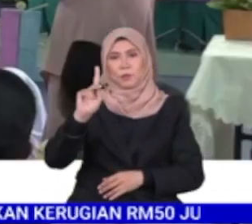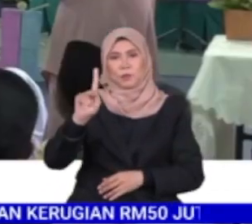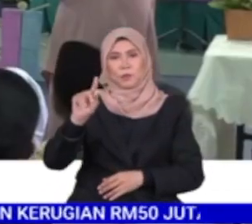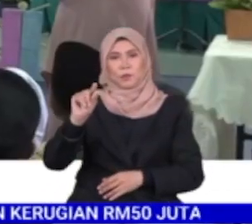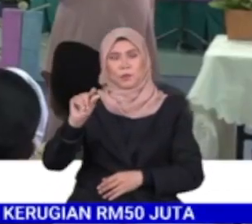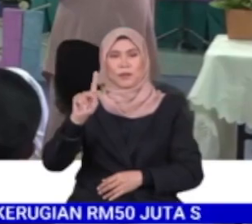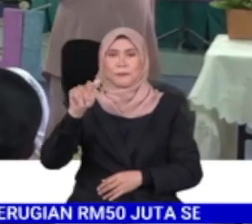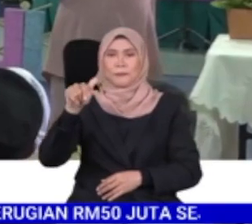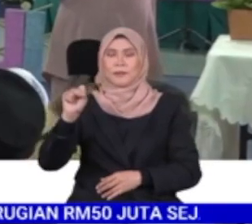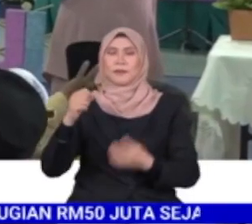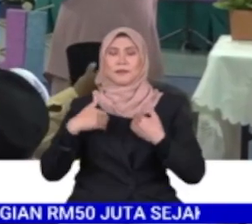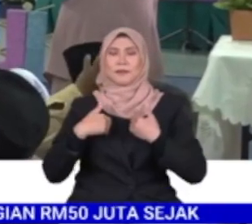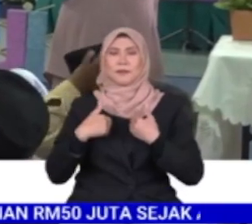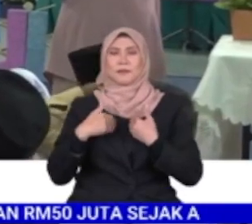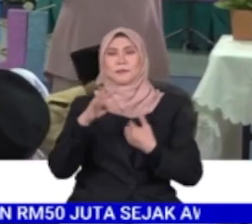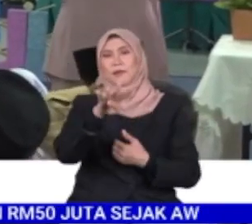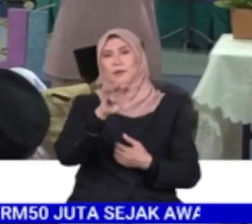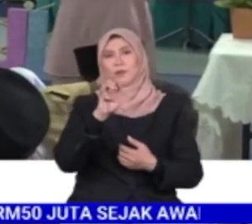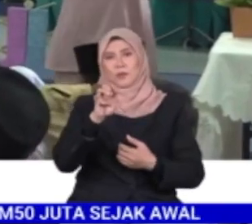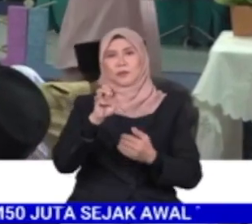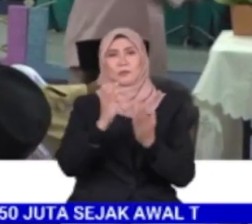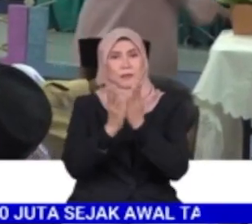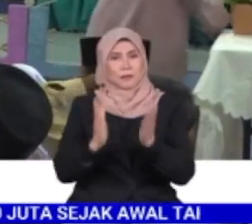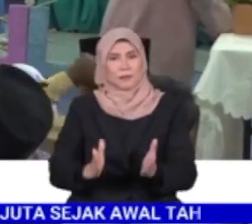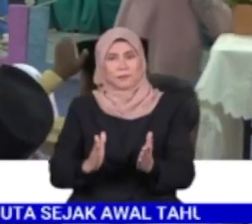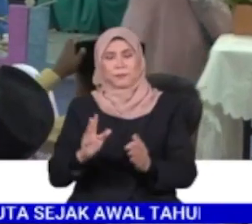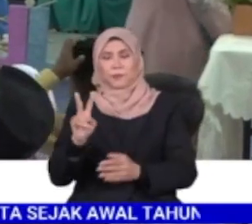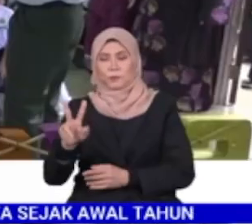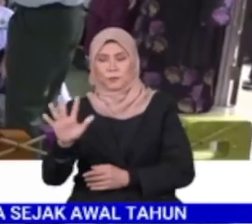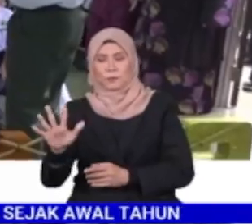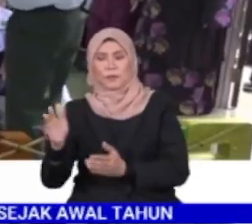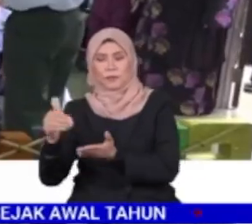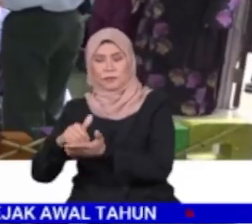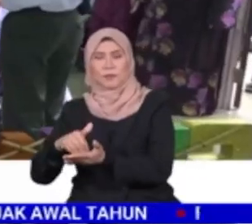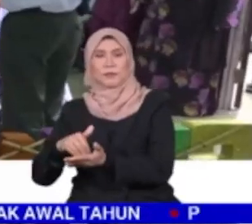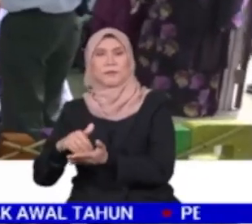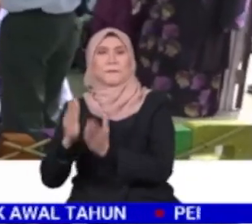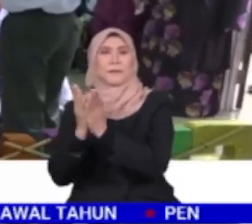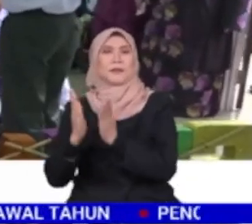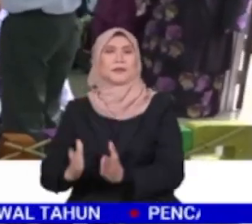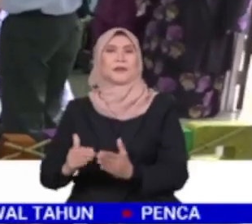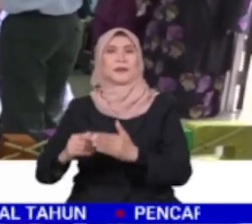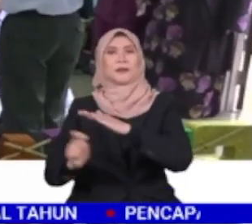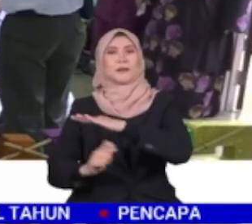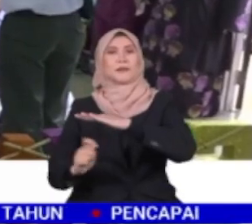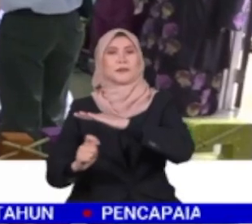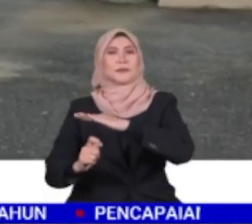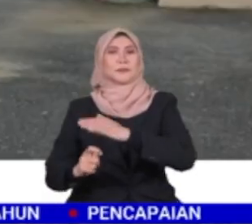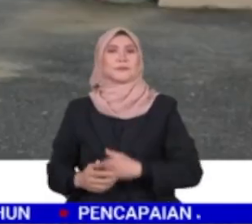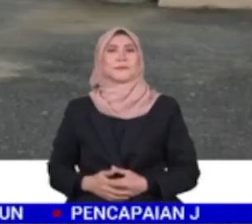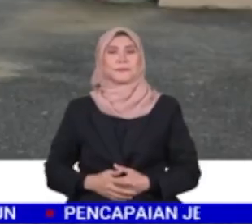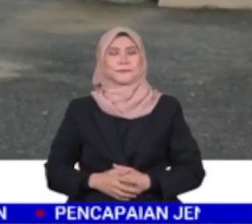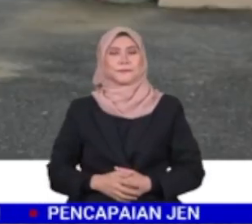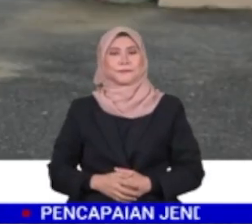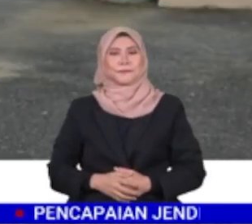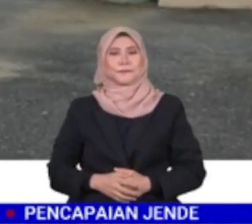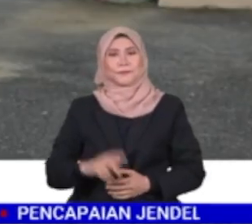428 Plaza tahun 1 hingga 6 Mari kalian 25 lagi merupakan pelacak prasekolah